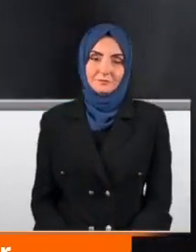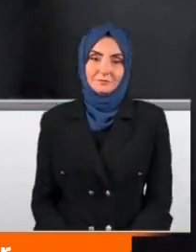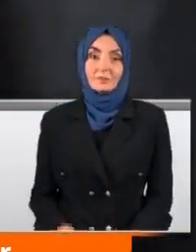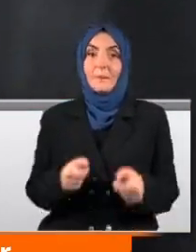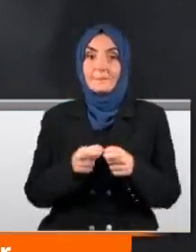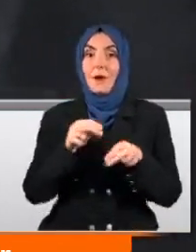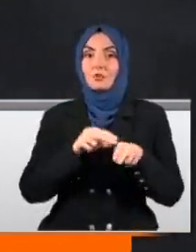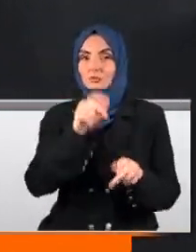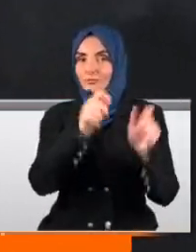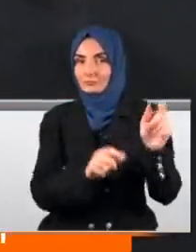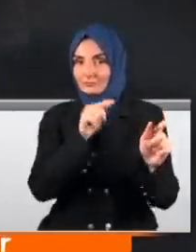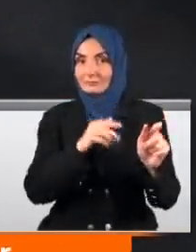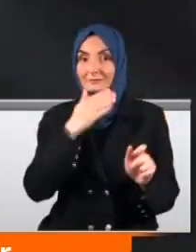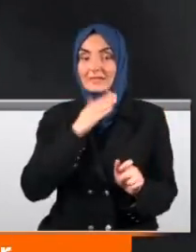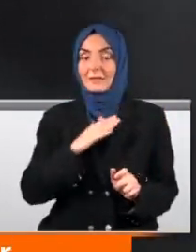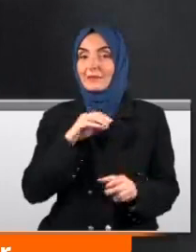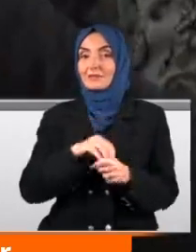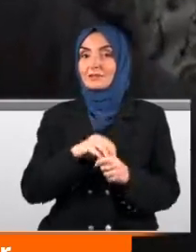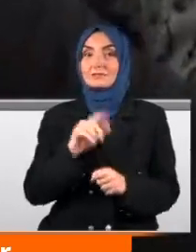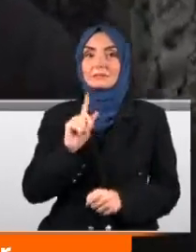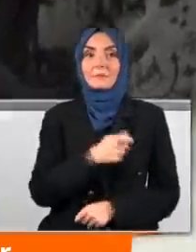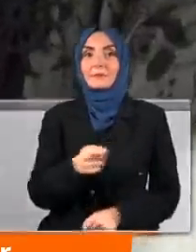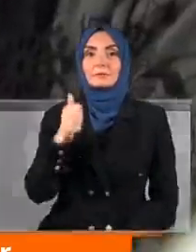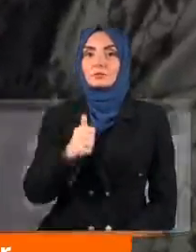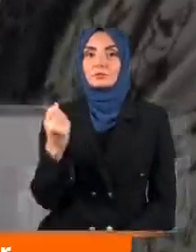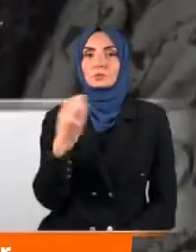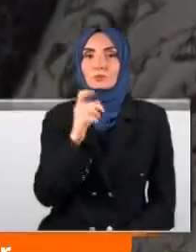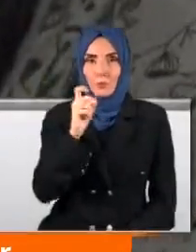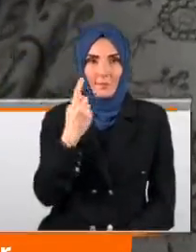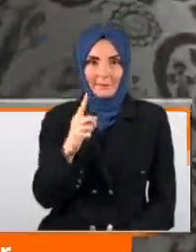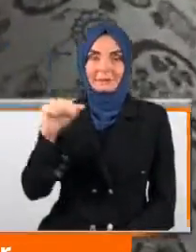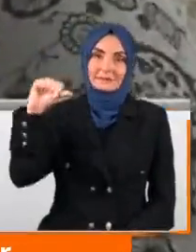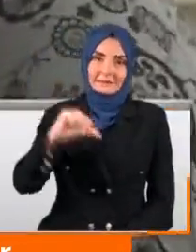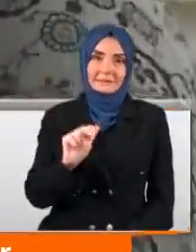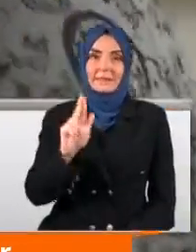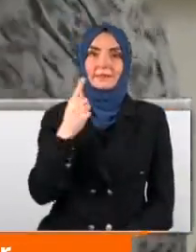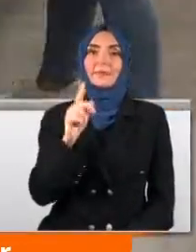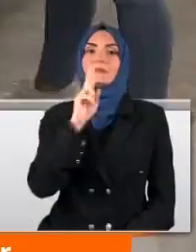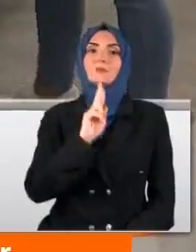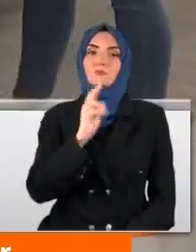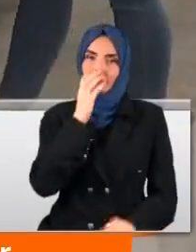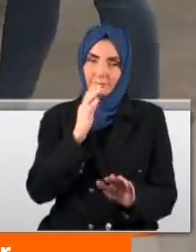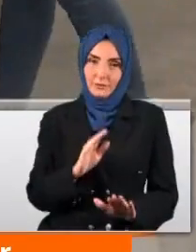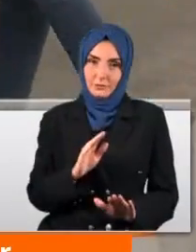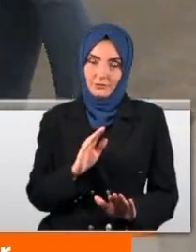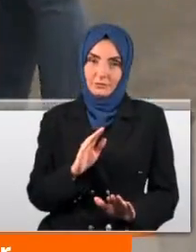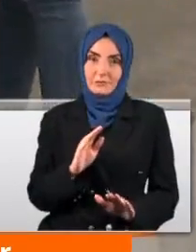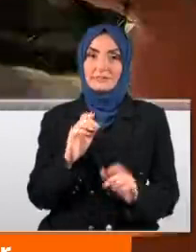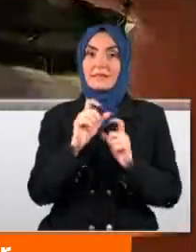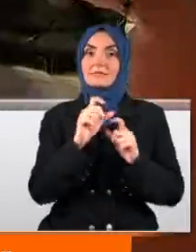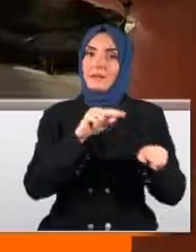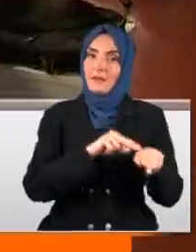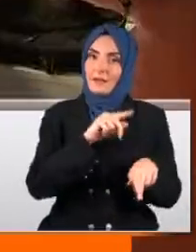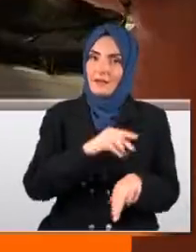Bağkurluların emekli olması için gereken prim gün sayısı 9000'den 7200'e düşecek. SSK ve emekli